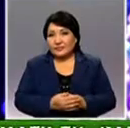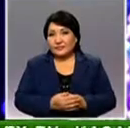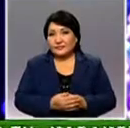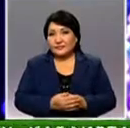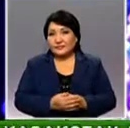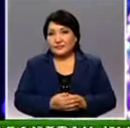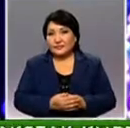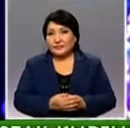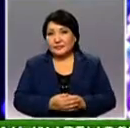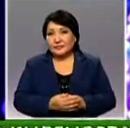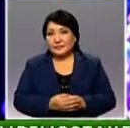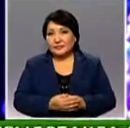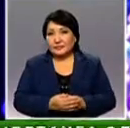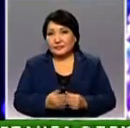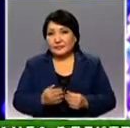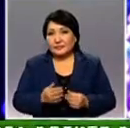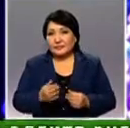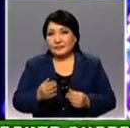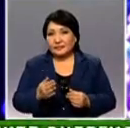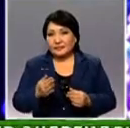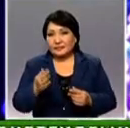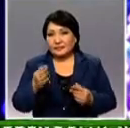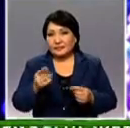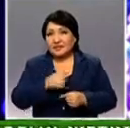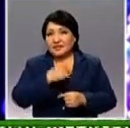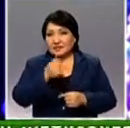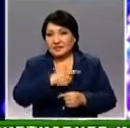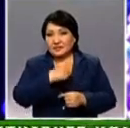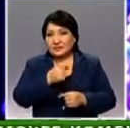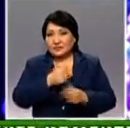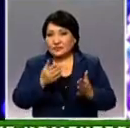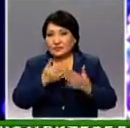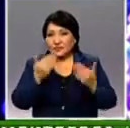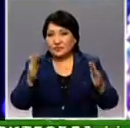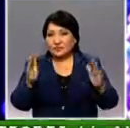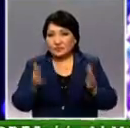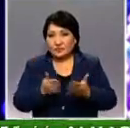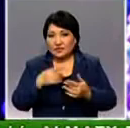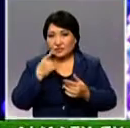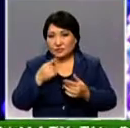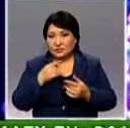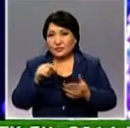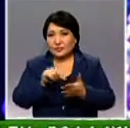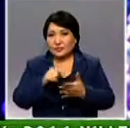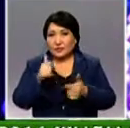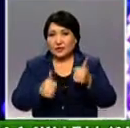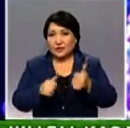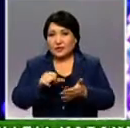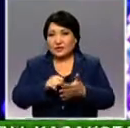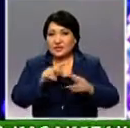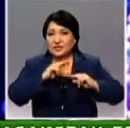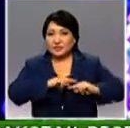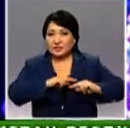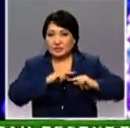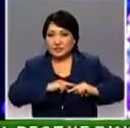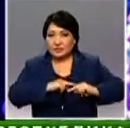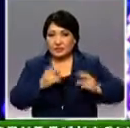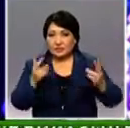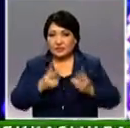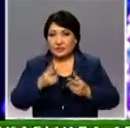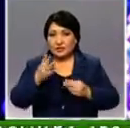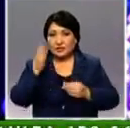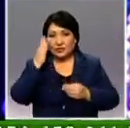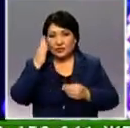керексің. Шегінуге жер жоқ дейді ғой мысалға. Сол сияқты байқауға қатысын ба, еңбек ету керек, күн-түн